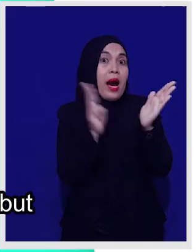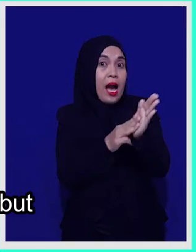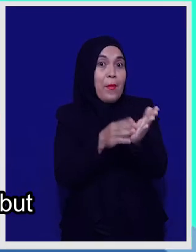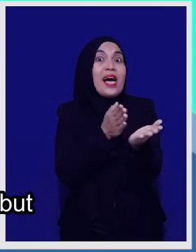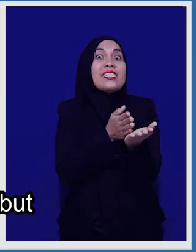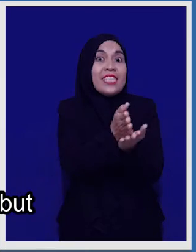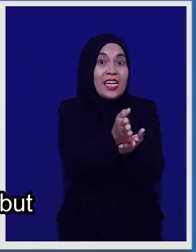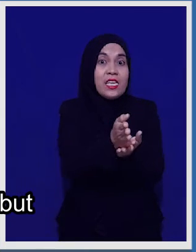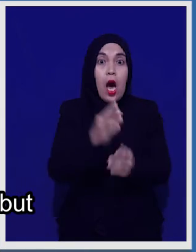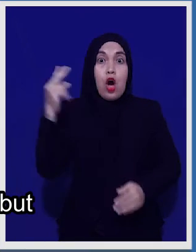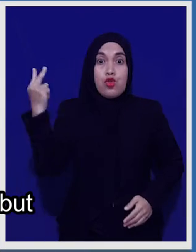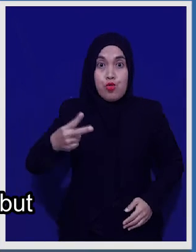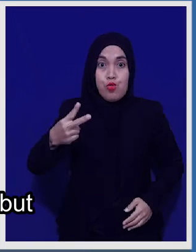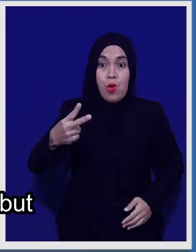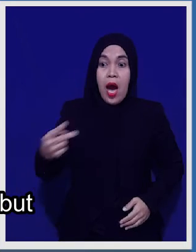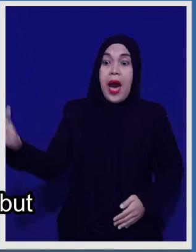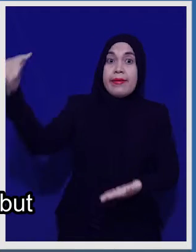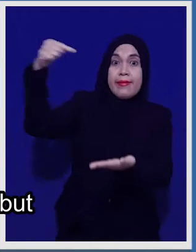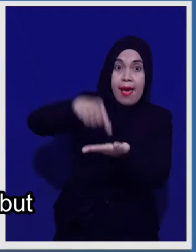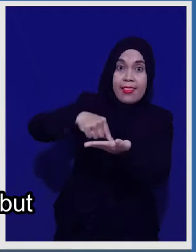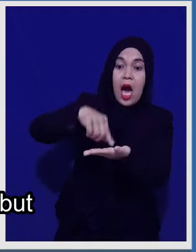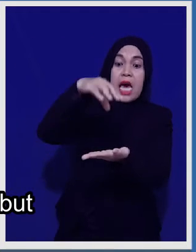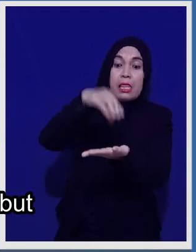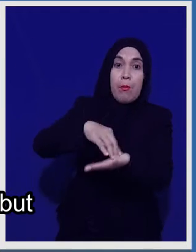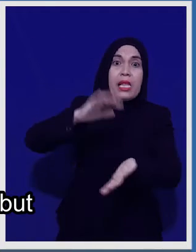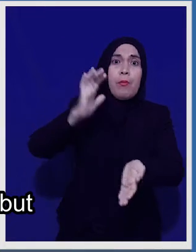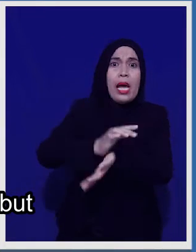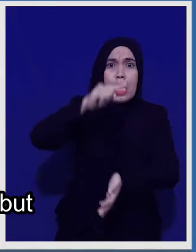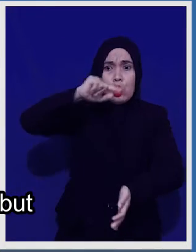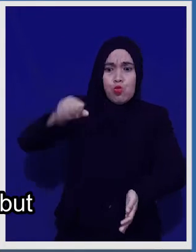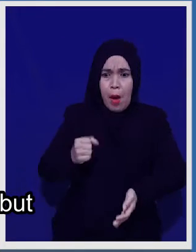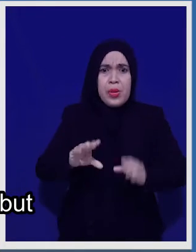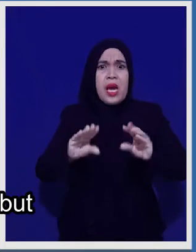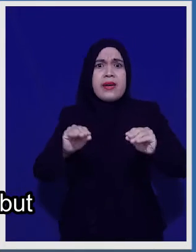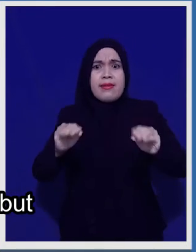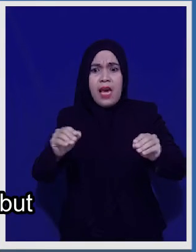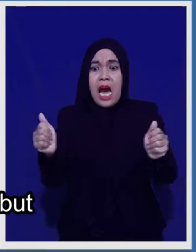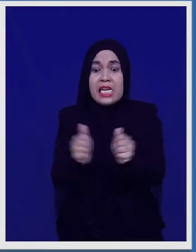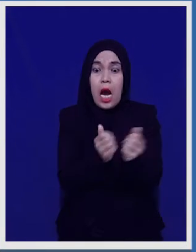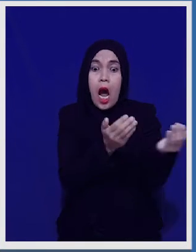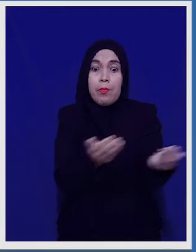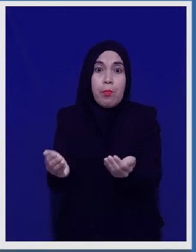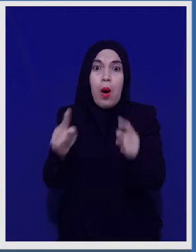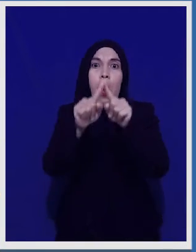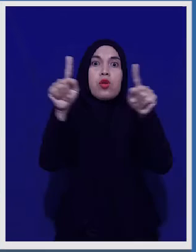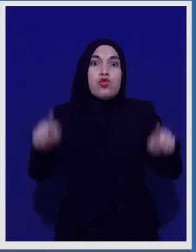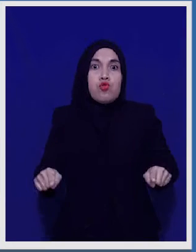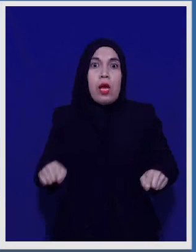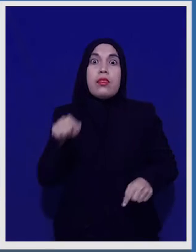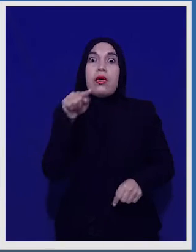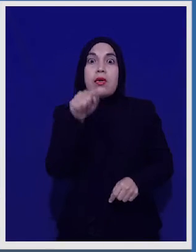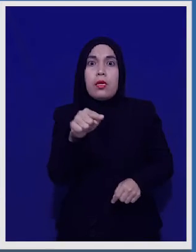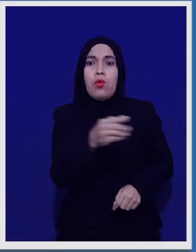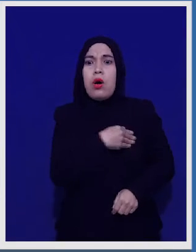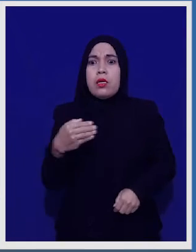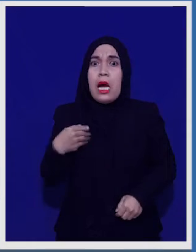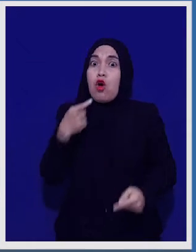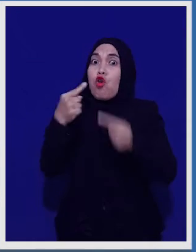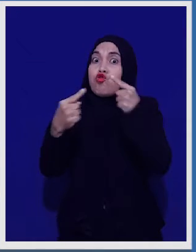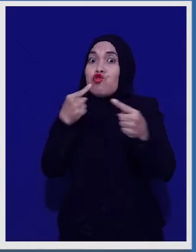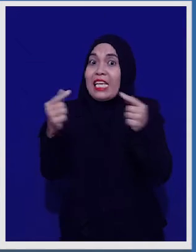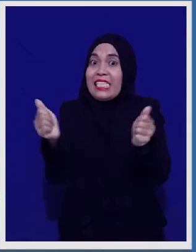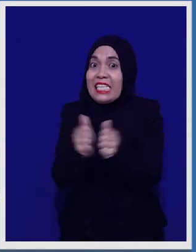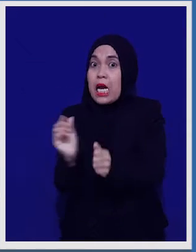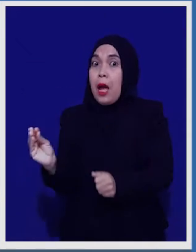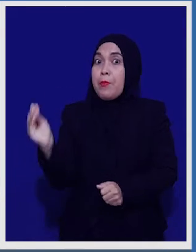Kedua, mendatangi tampe karajo mantan suami dun sana dan membawa putusan tasabui. Kemudian, konsultasi